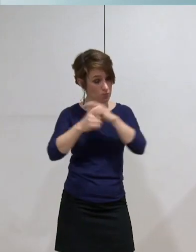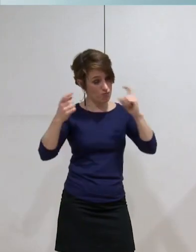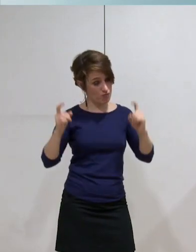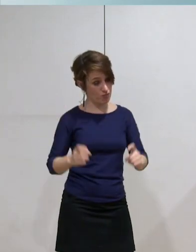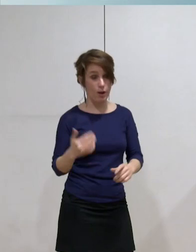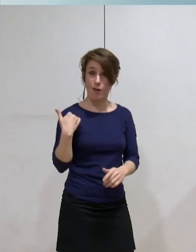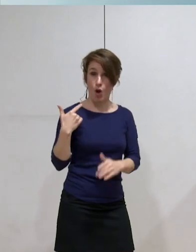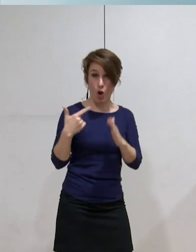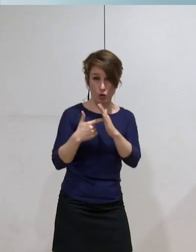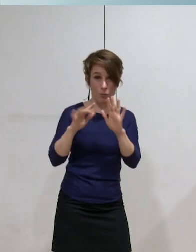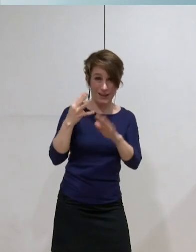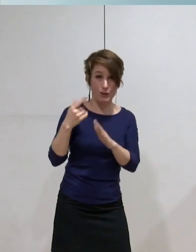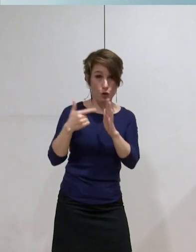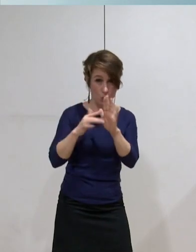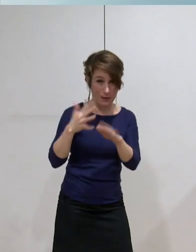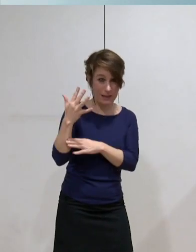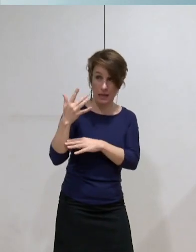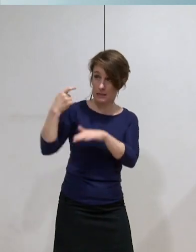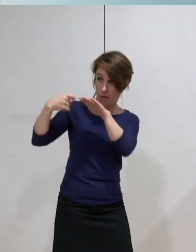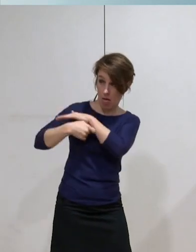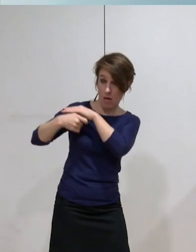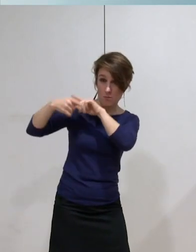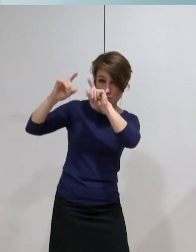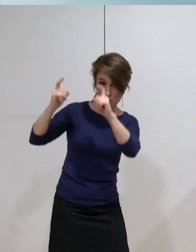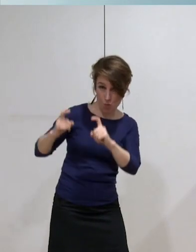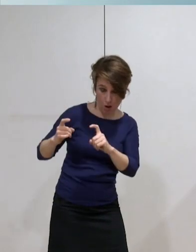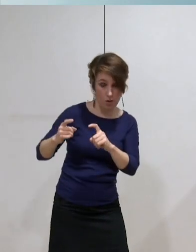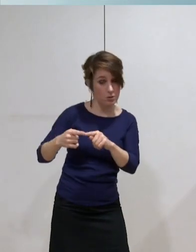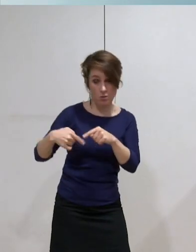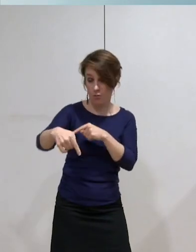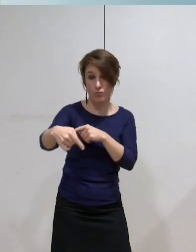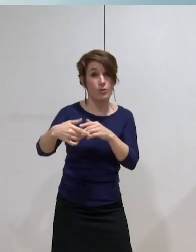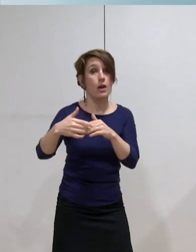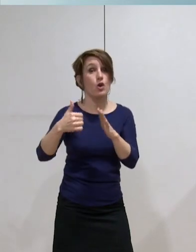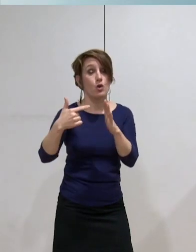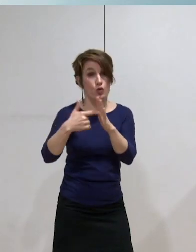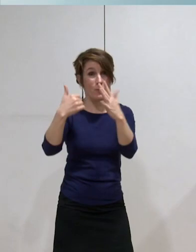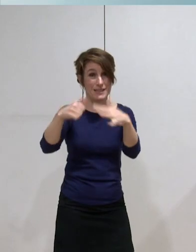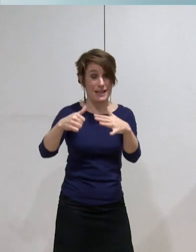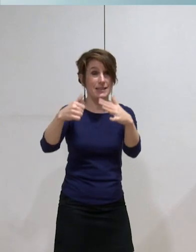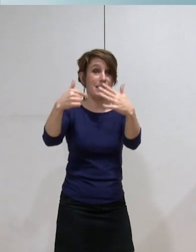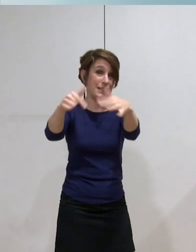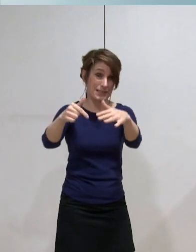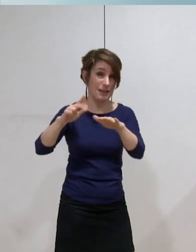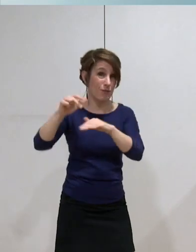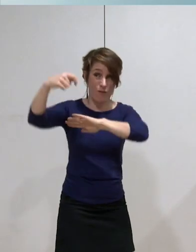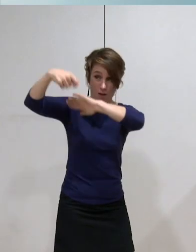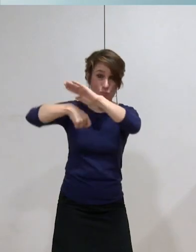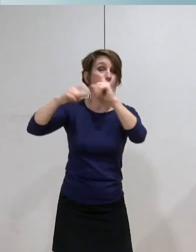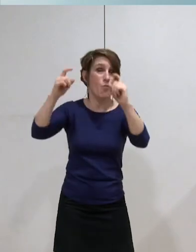2014 et en 2015 nous avons tout lieu de croire qu'elle le sera également en 2016 et en 2017